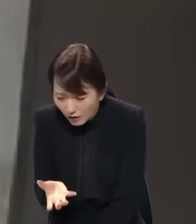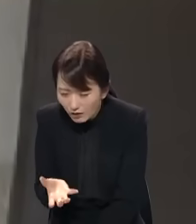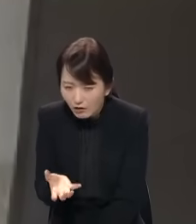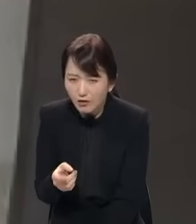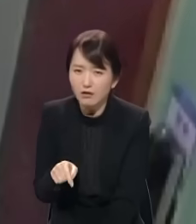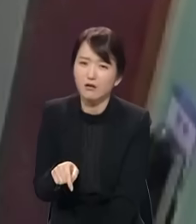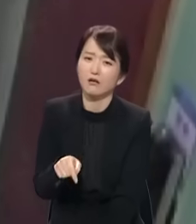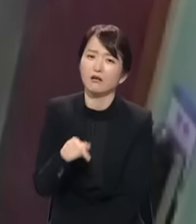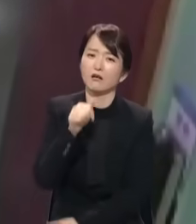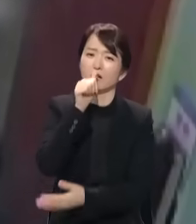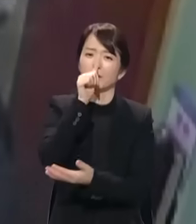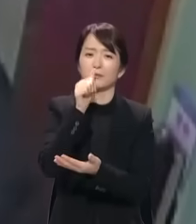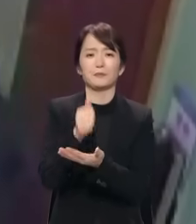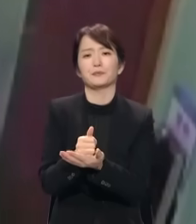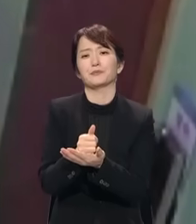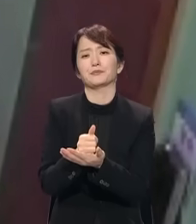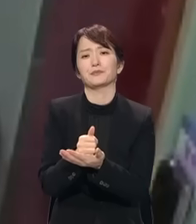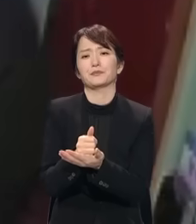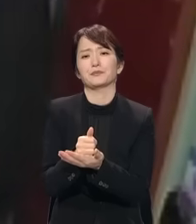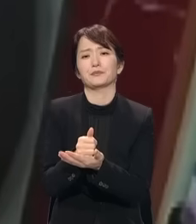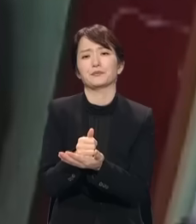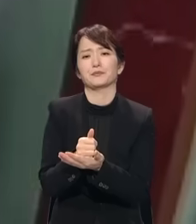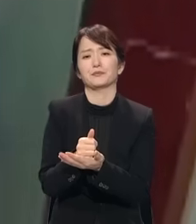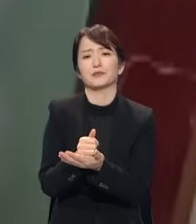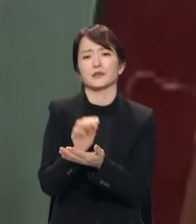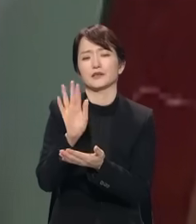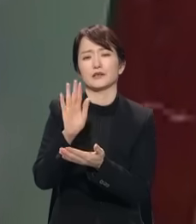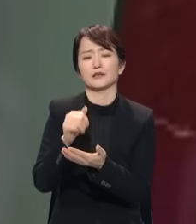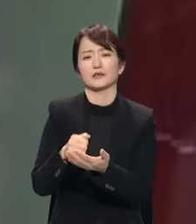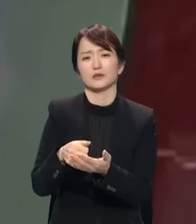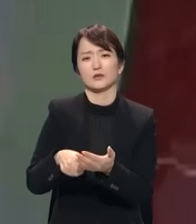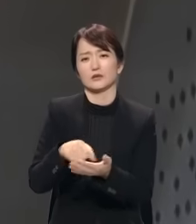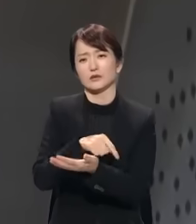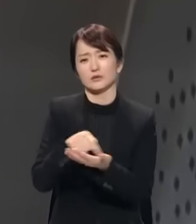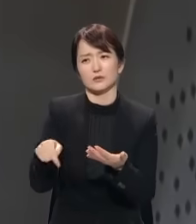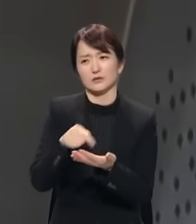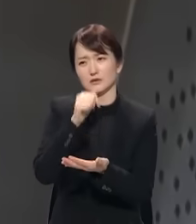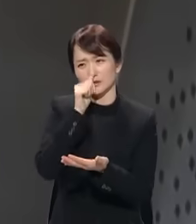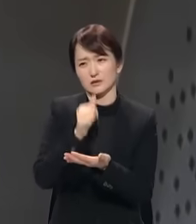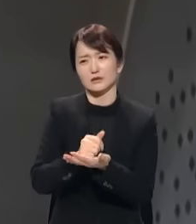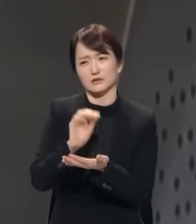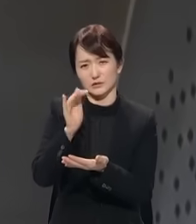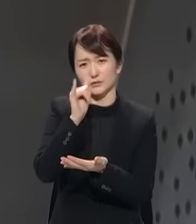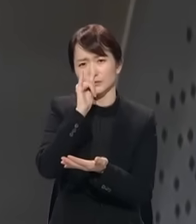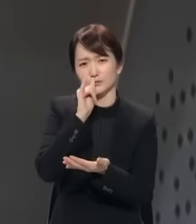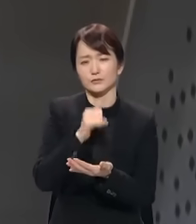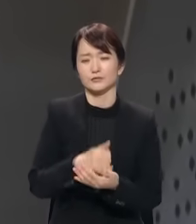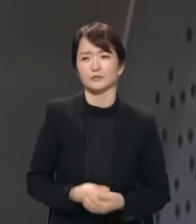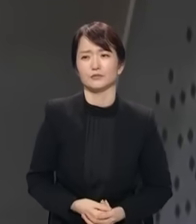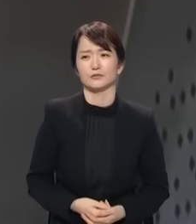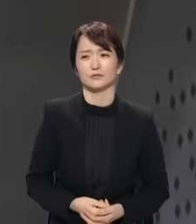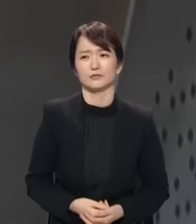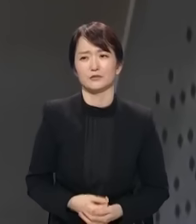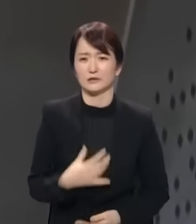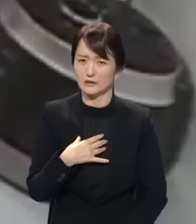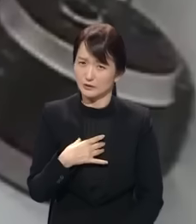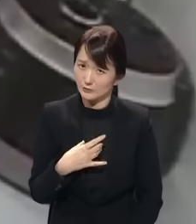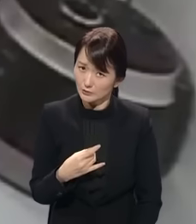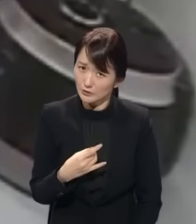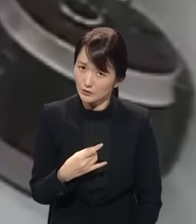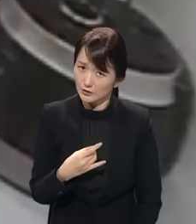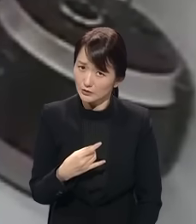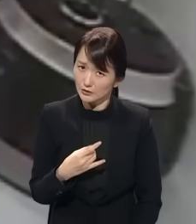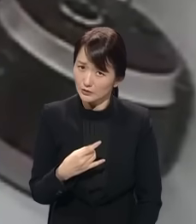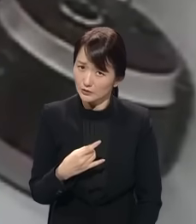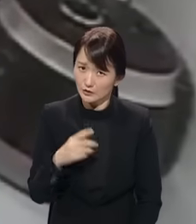뭐 범죄로 뭐 지금 신고를 안 했기 때문에 뭐 재물손괴죄 될 여지도 있기도 하고 한데 일단은 저걸 뭐 일부러 했냐 일부러 했다고